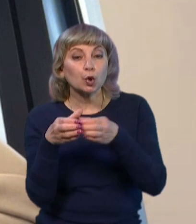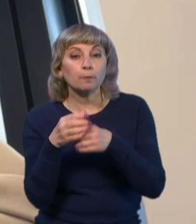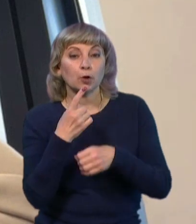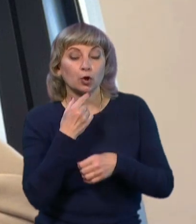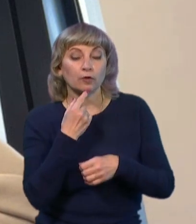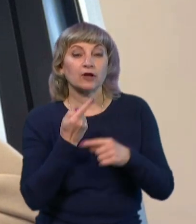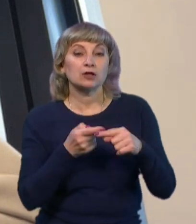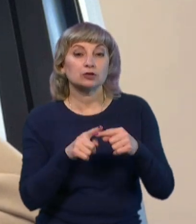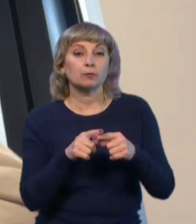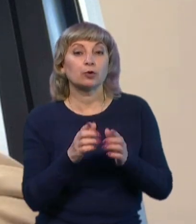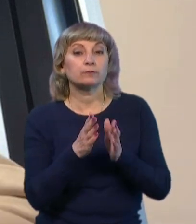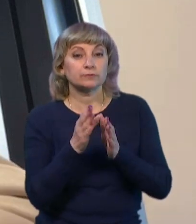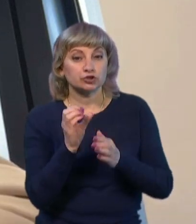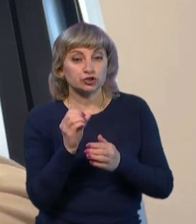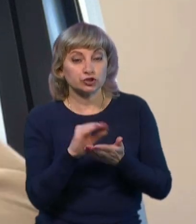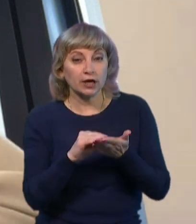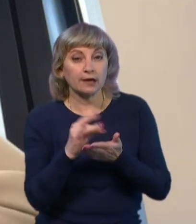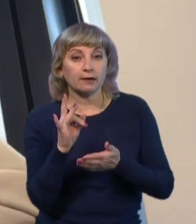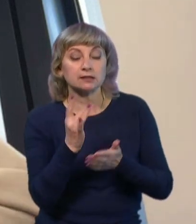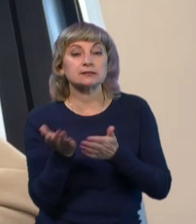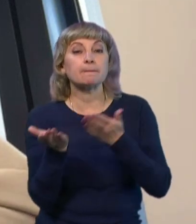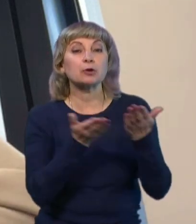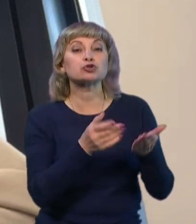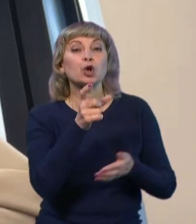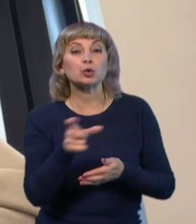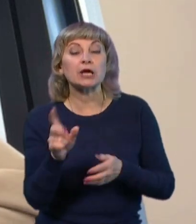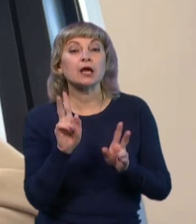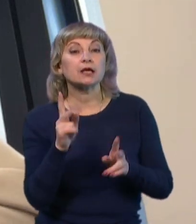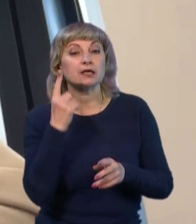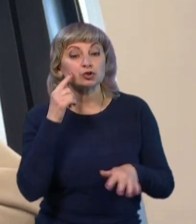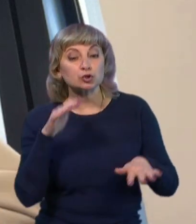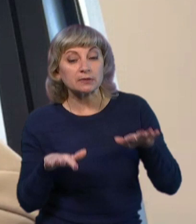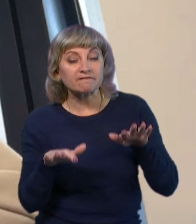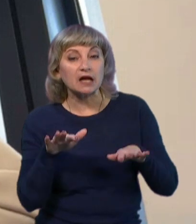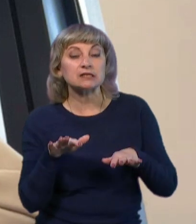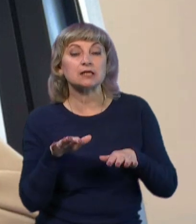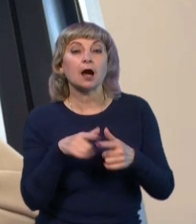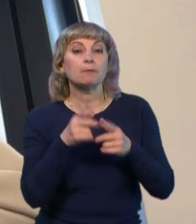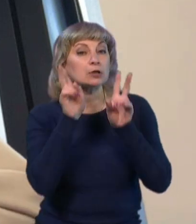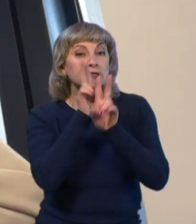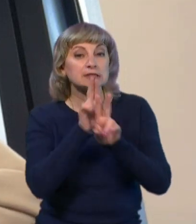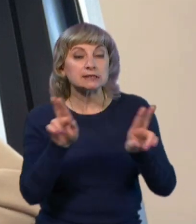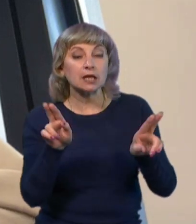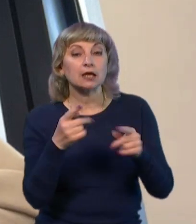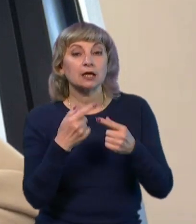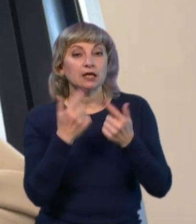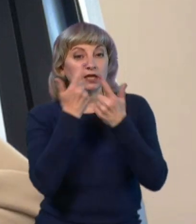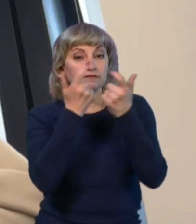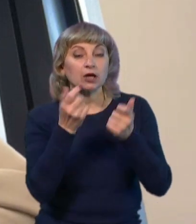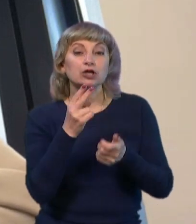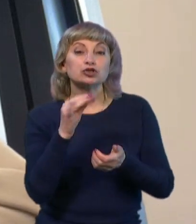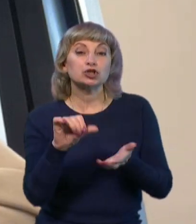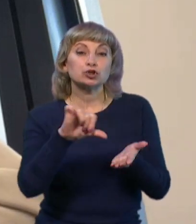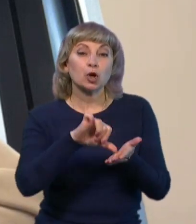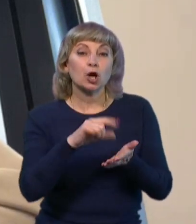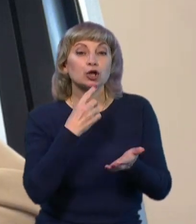тому щиро запрошую людей, які ще сумнівалися або не знали цю інформацію, чи долучатись до